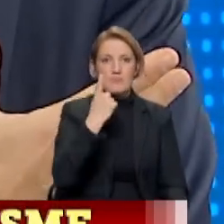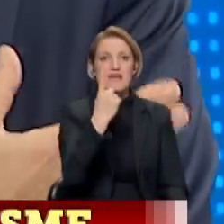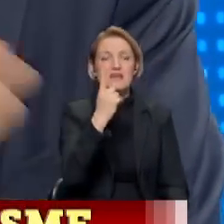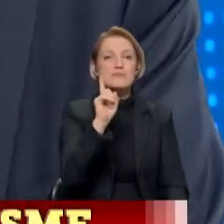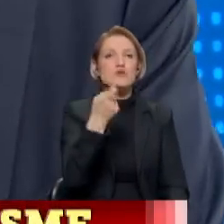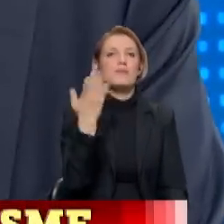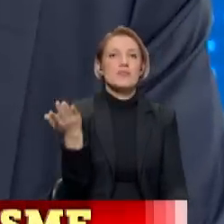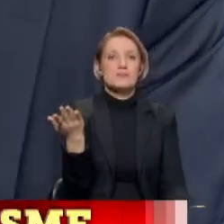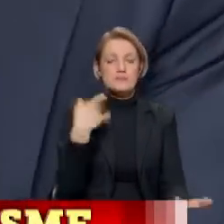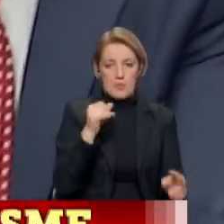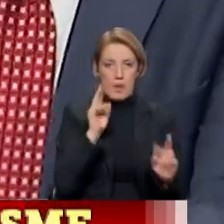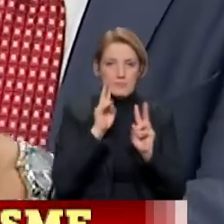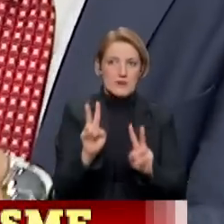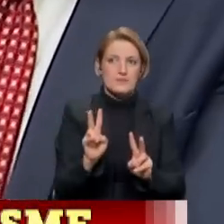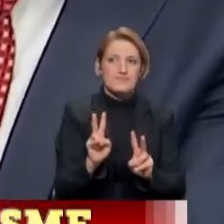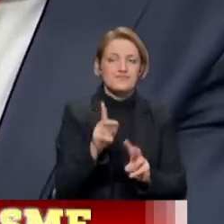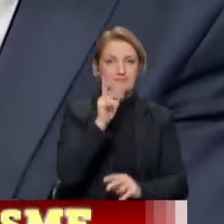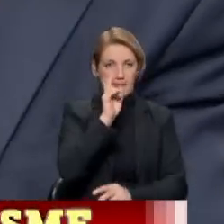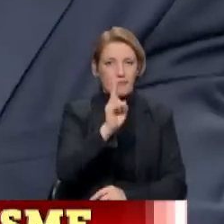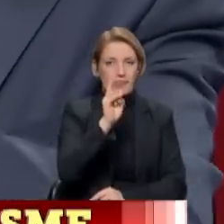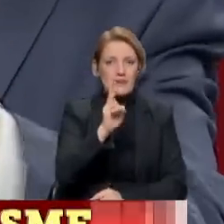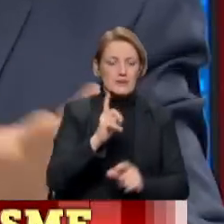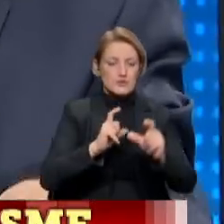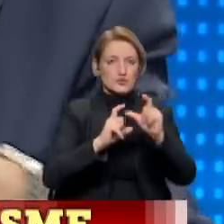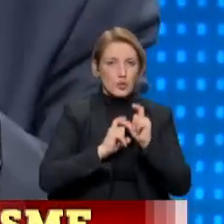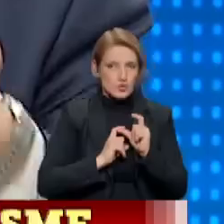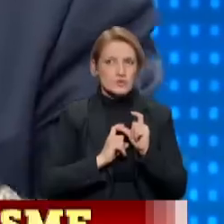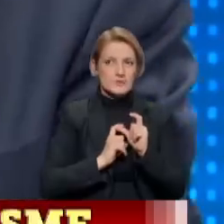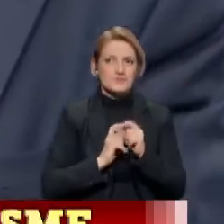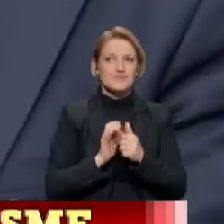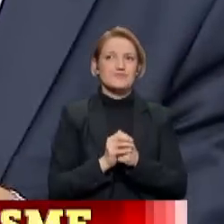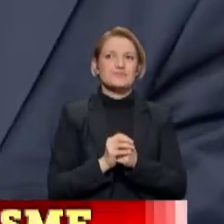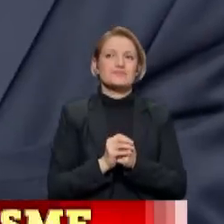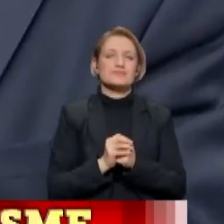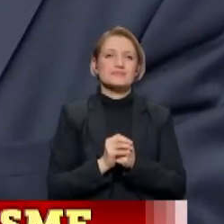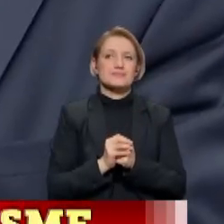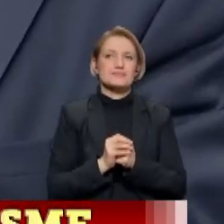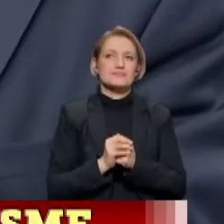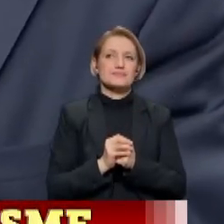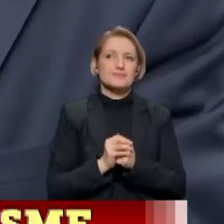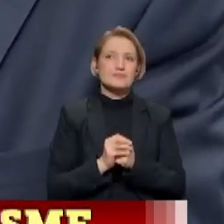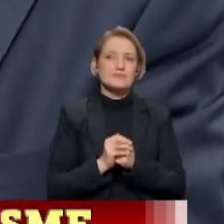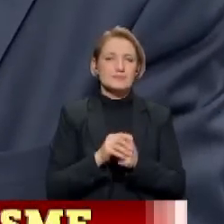bulamadık. Böyle bakıyoruz. Yani sizin sorunuzu dolaştırıyor değilim.